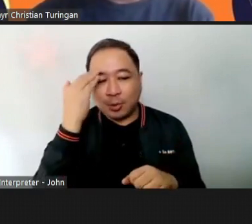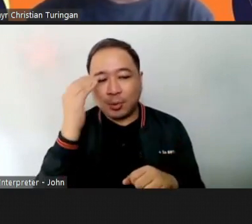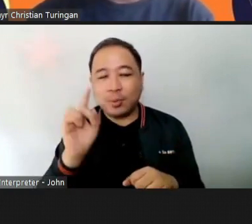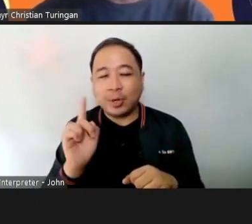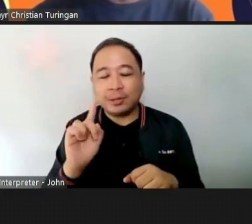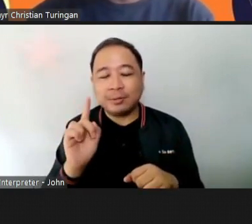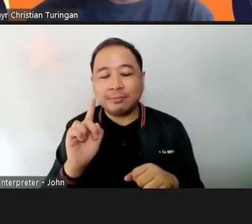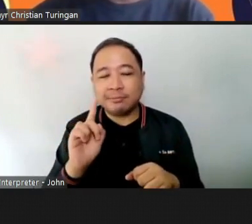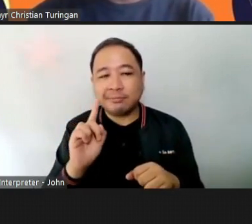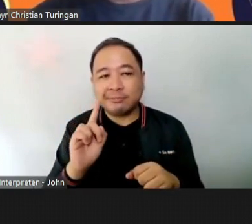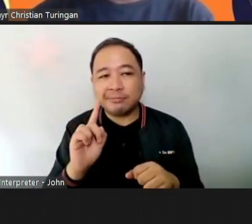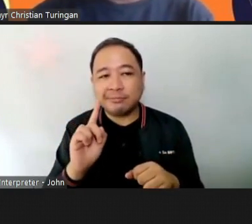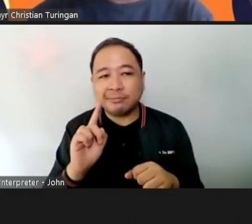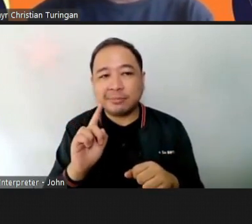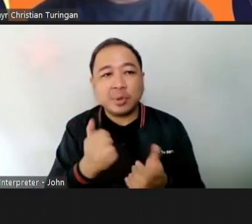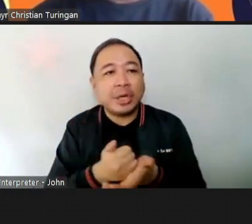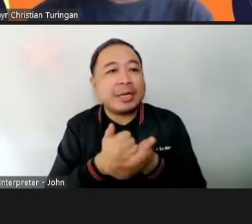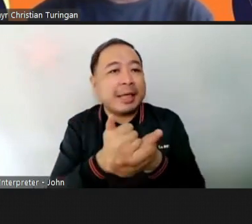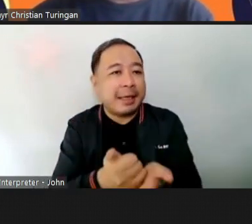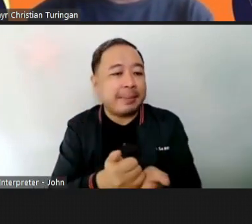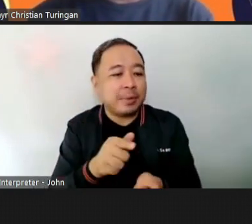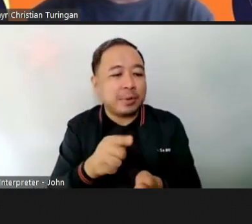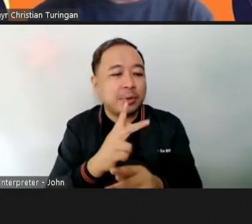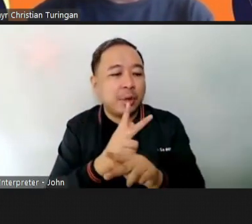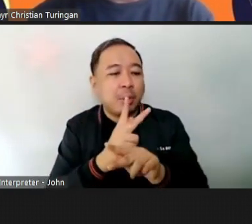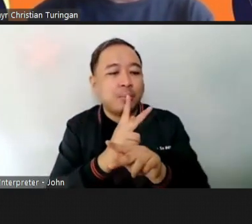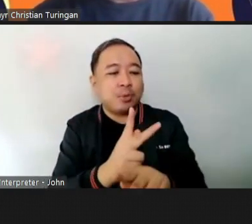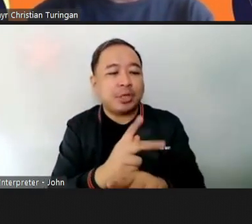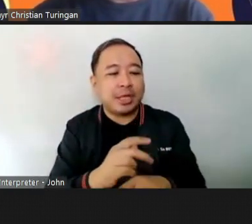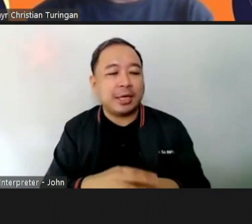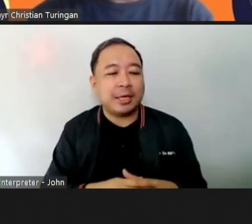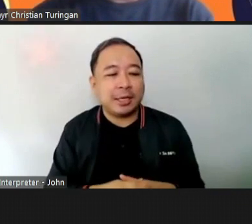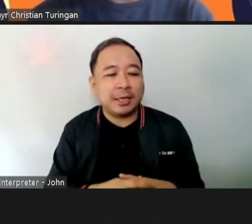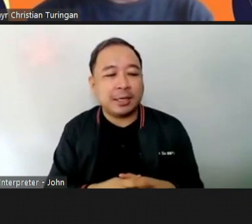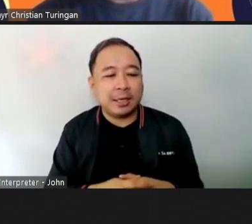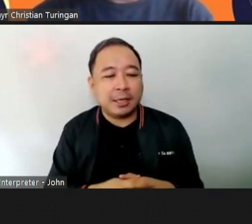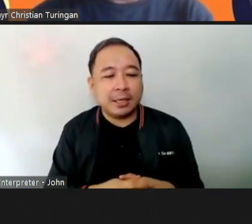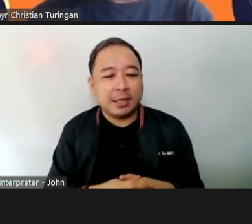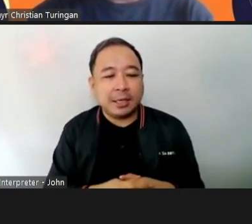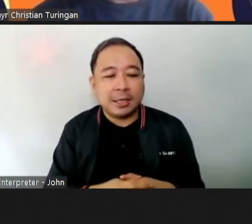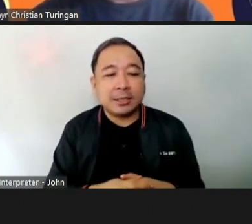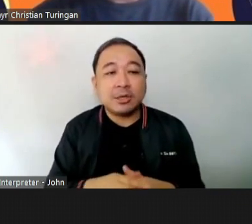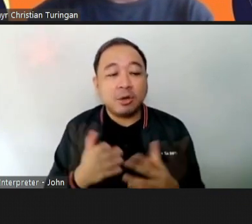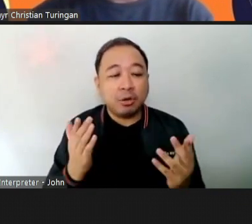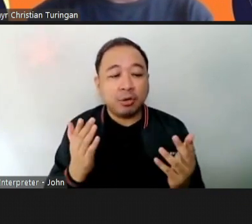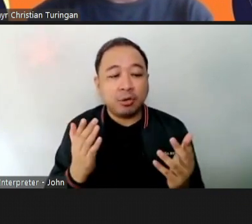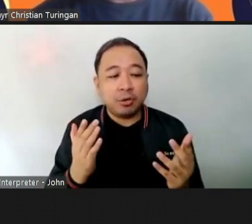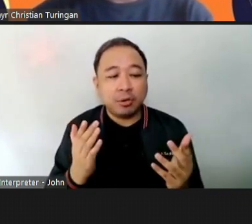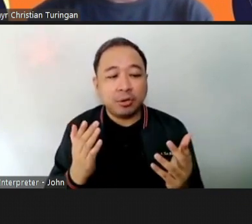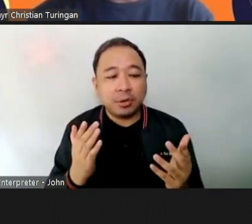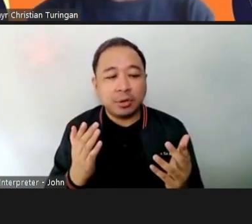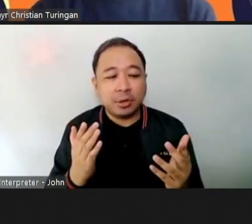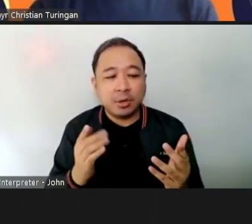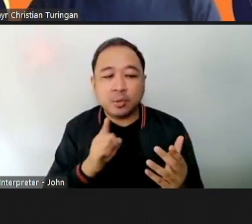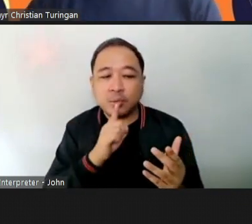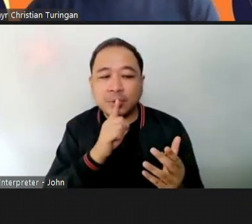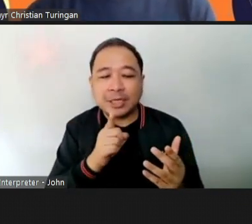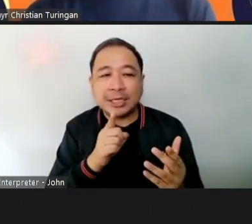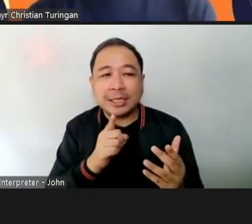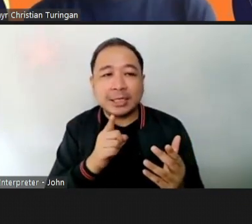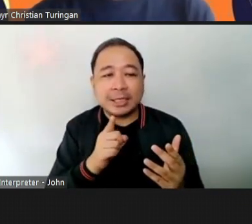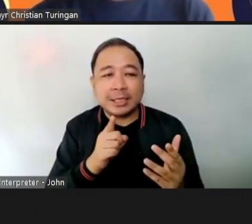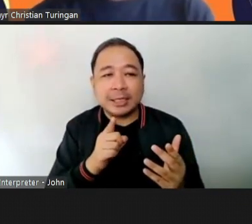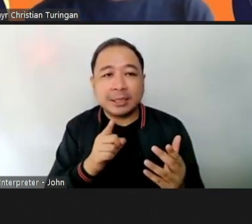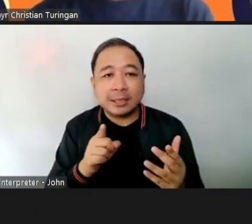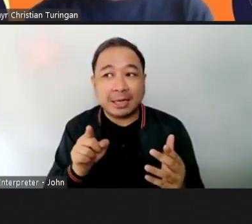na makakatulong sa kanila para proteksyonan sila. Kasi kung alam nila yung mga batas na yun, sasabihin nila, ay, itong sitwasyon na to is hindi